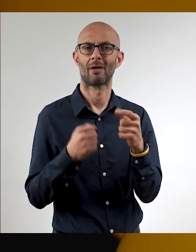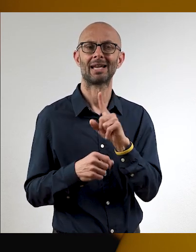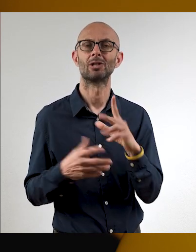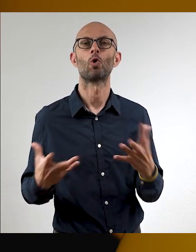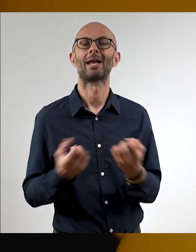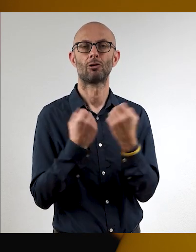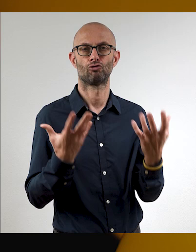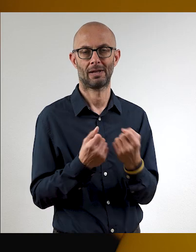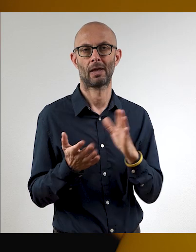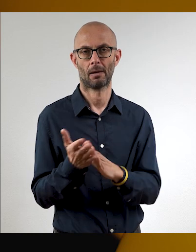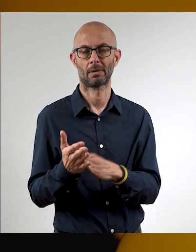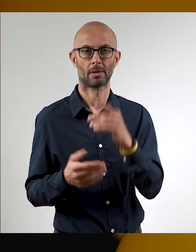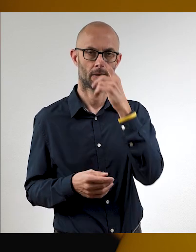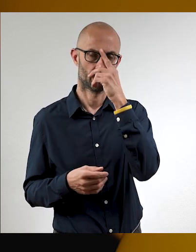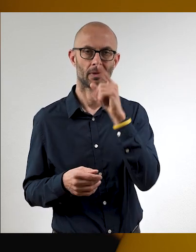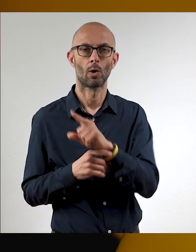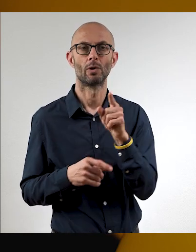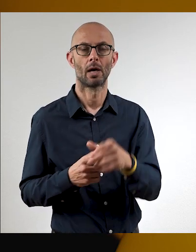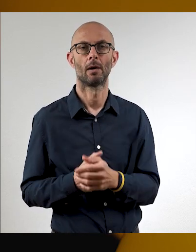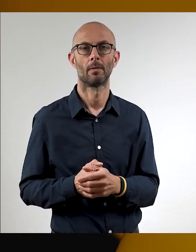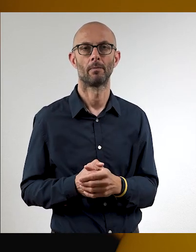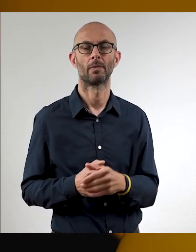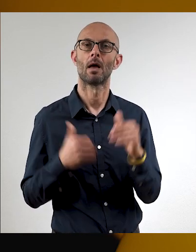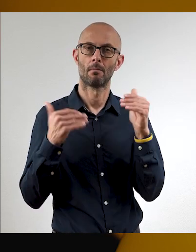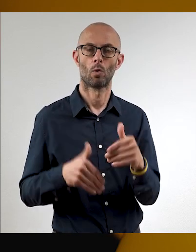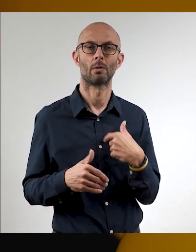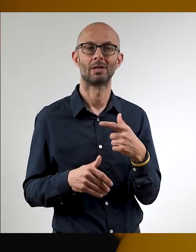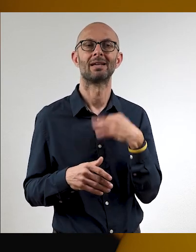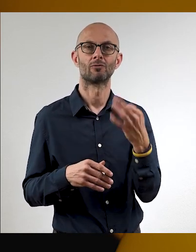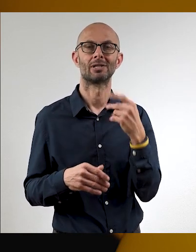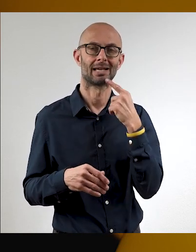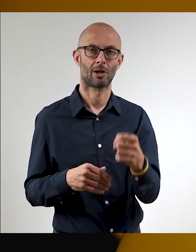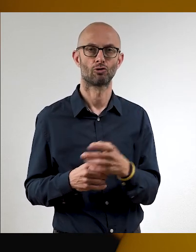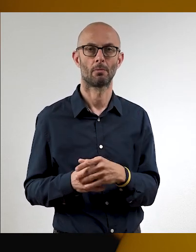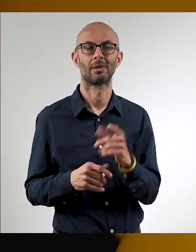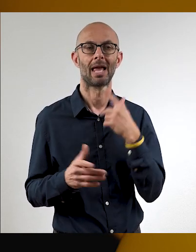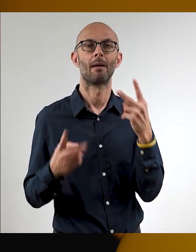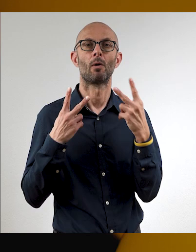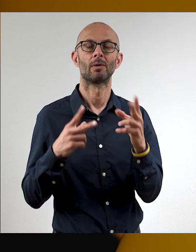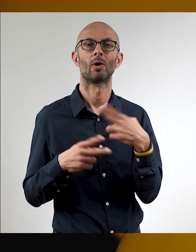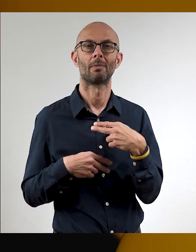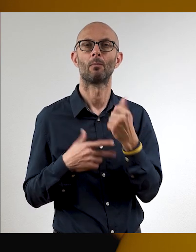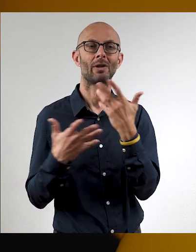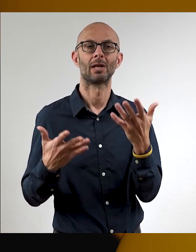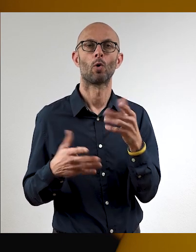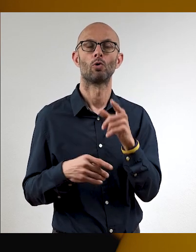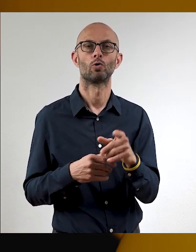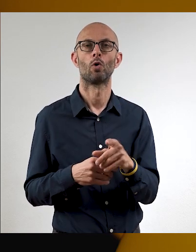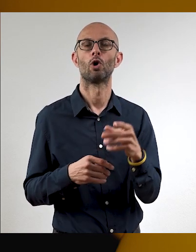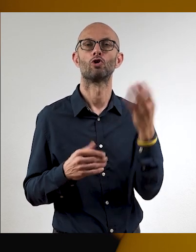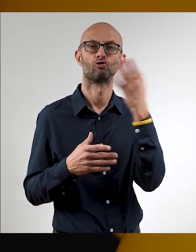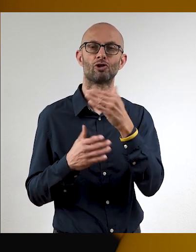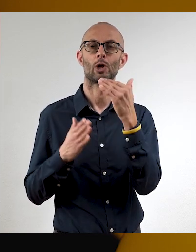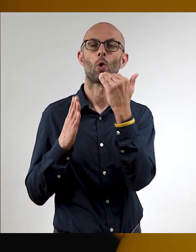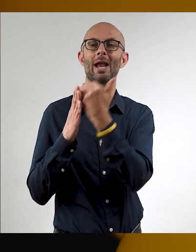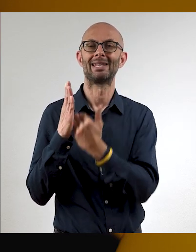niso rešljive, recimo. Ne? Tako da moramo, jaz včasih rečem, da je pomembno, da imamo kar neko tako črno